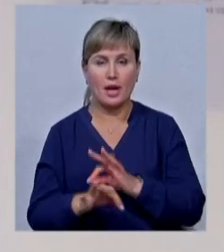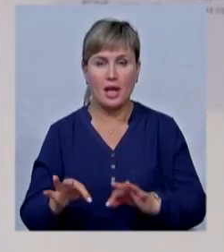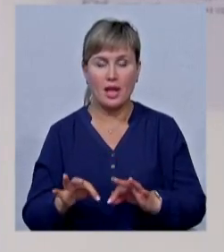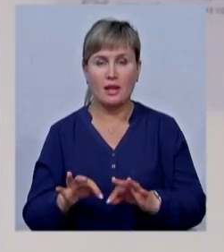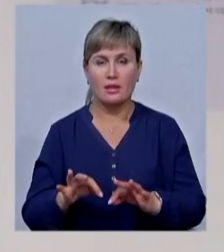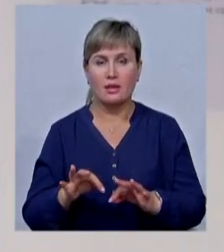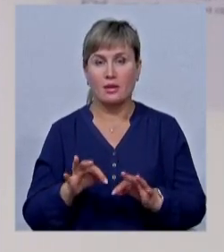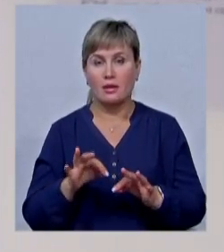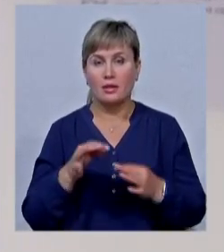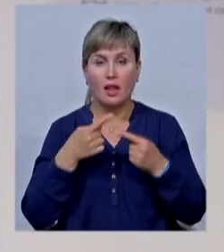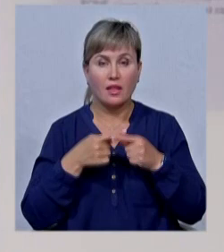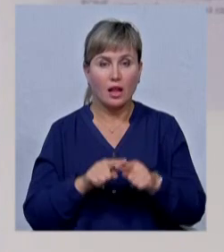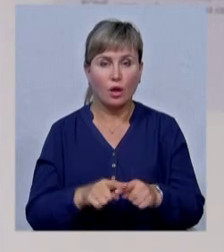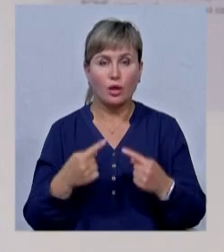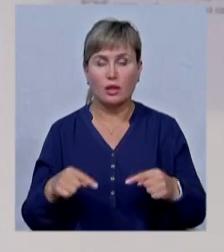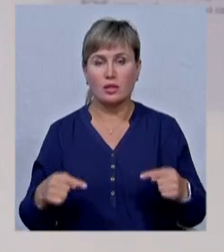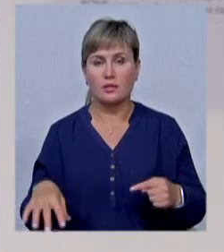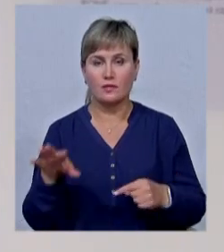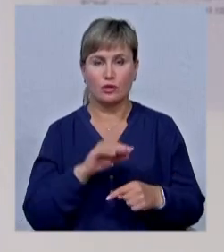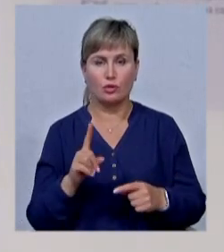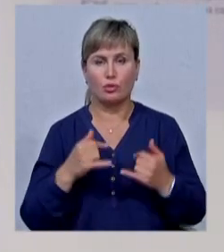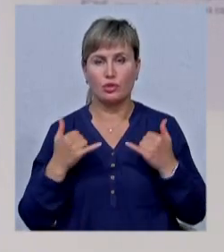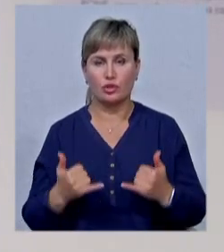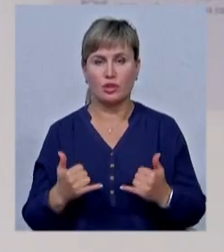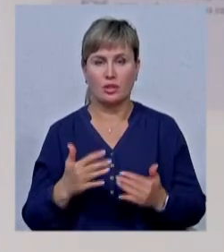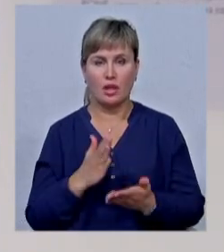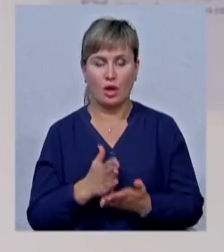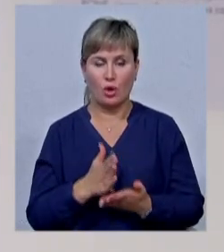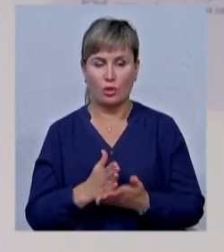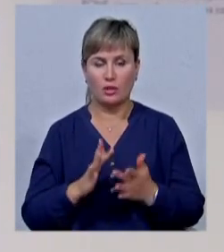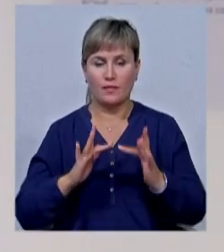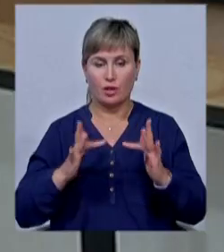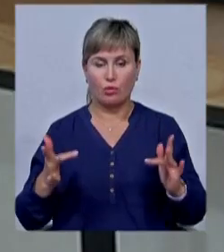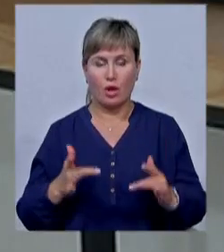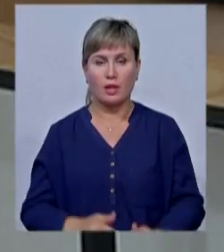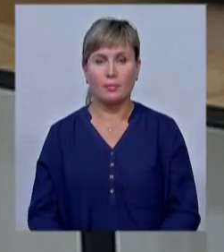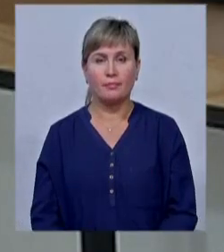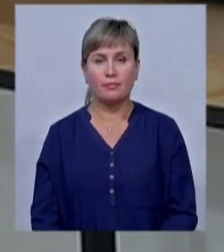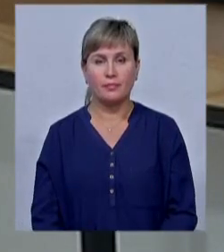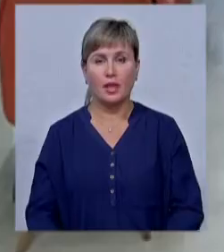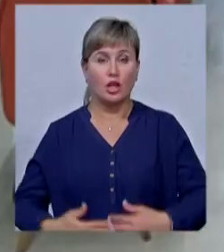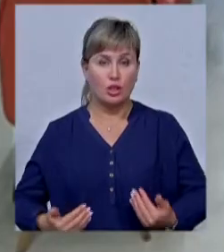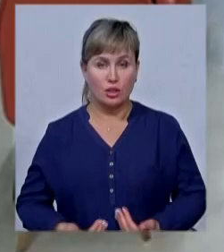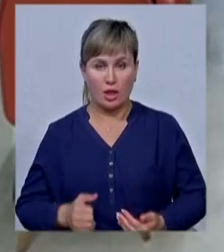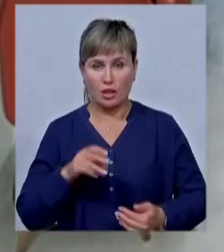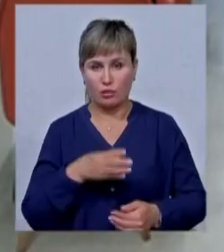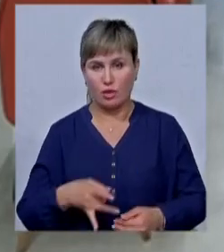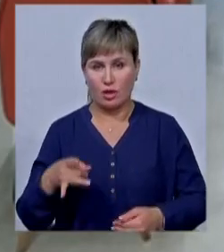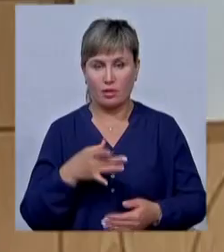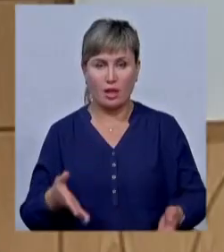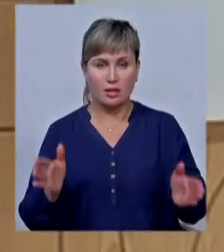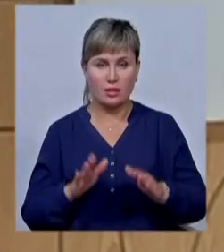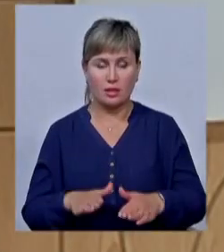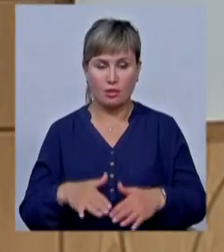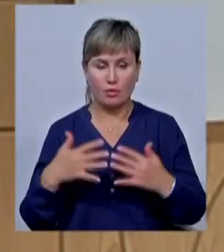3D-проекции, VR-технологии, все, что сейчас находится в виртуальном поле. Между тем, жители Алатауского района остались